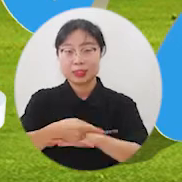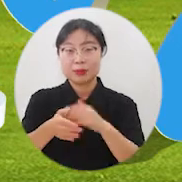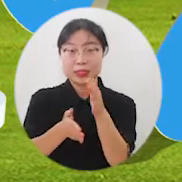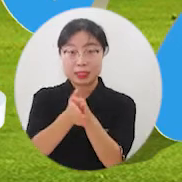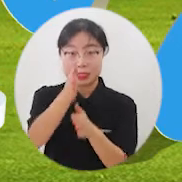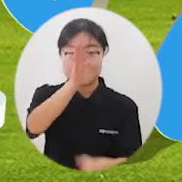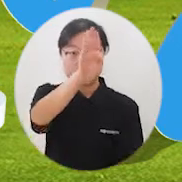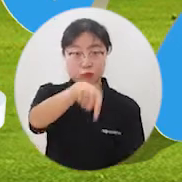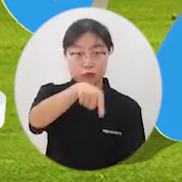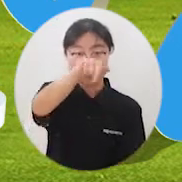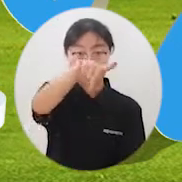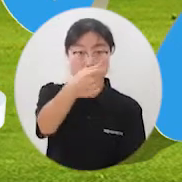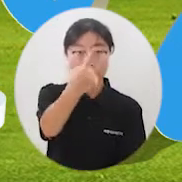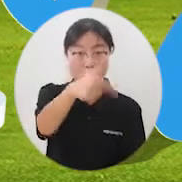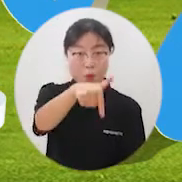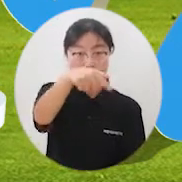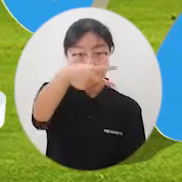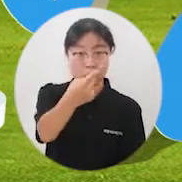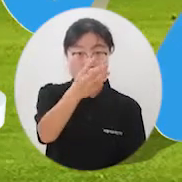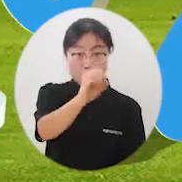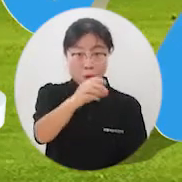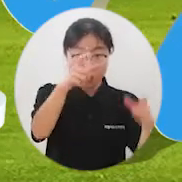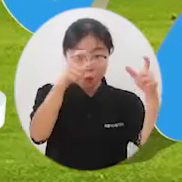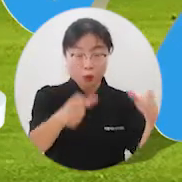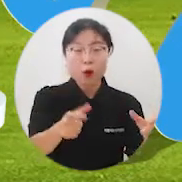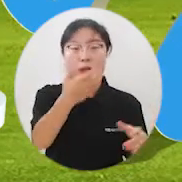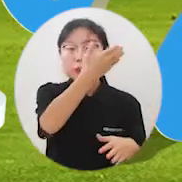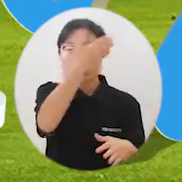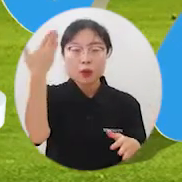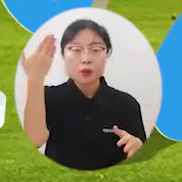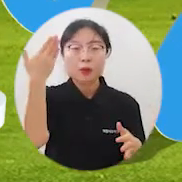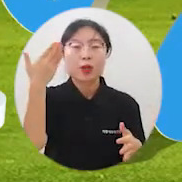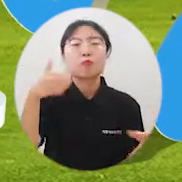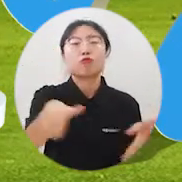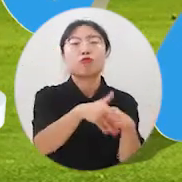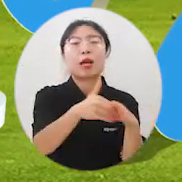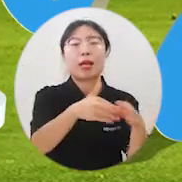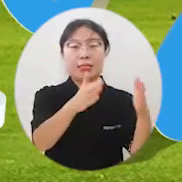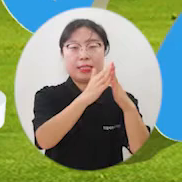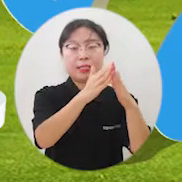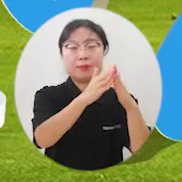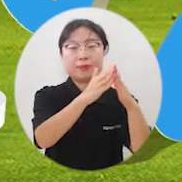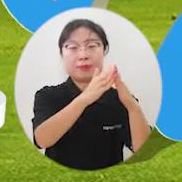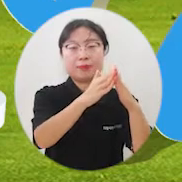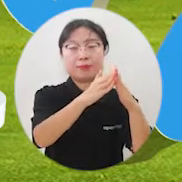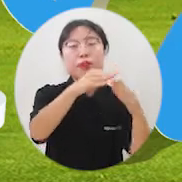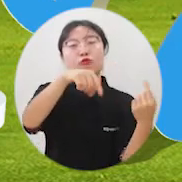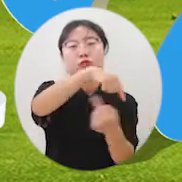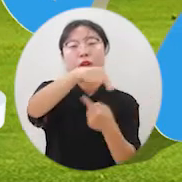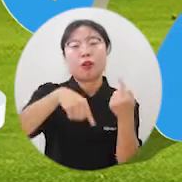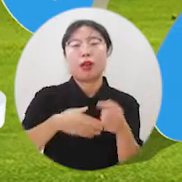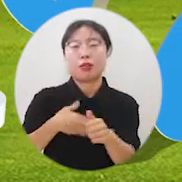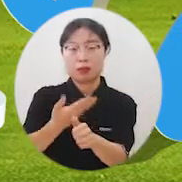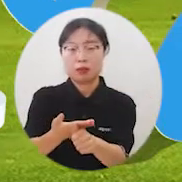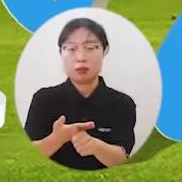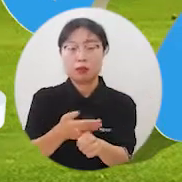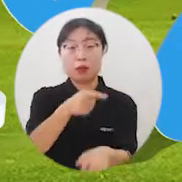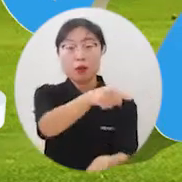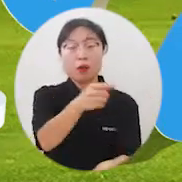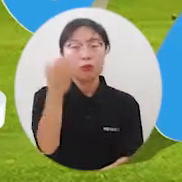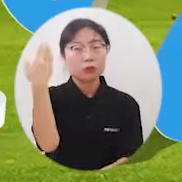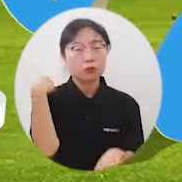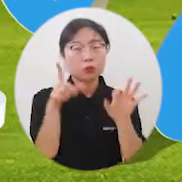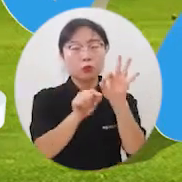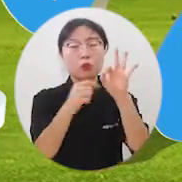의왕시 부곡동 청소년 문화의 집에서 방과후 마을학교 스팀 아카데미 프로그램을 운영합니다. 지난해 10월